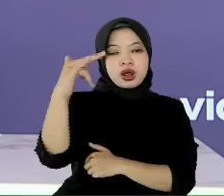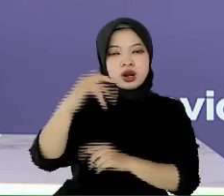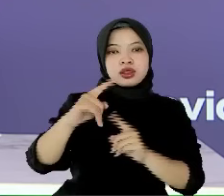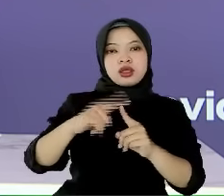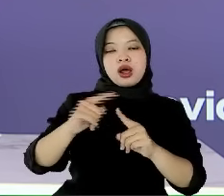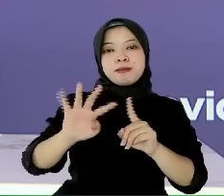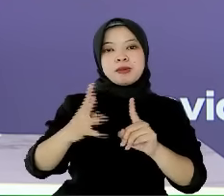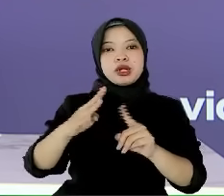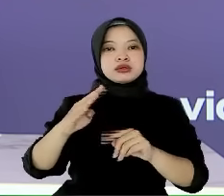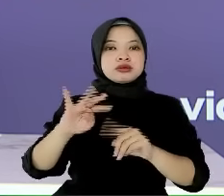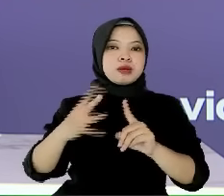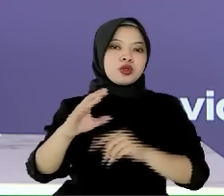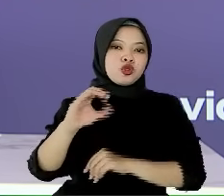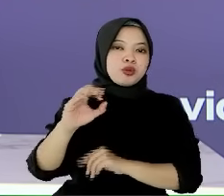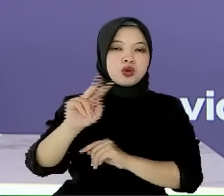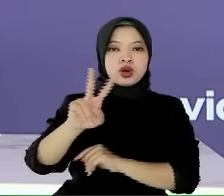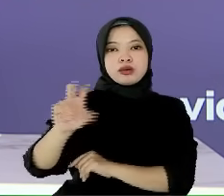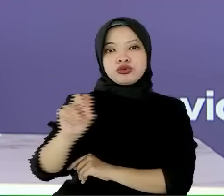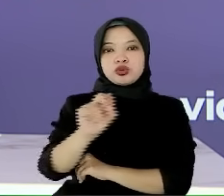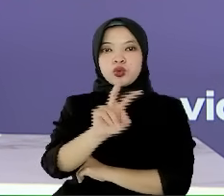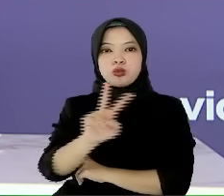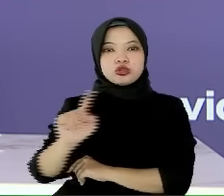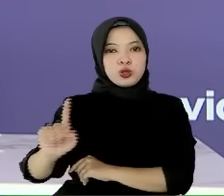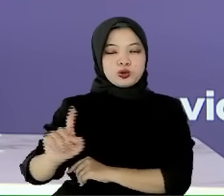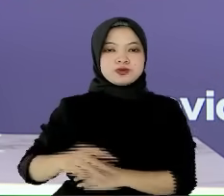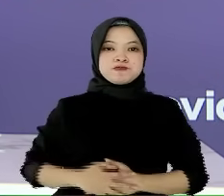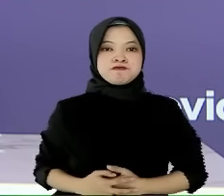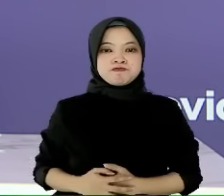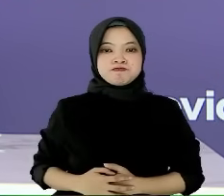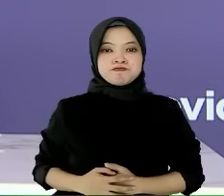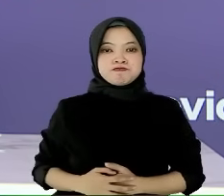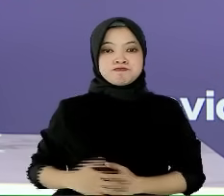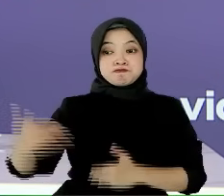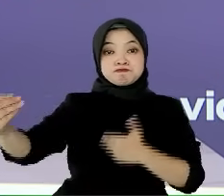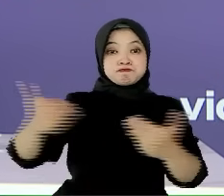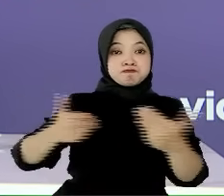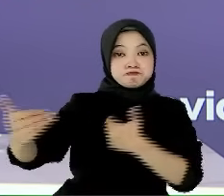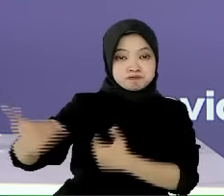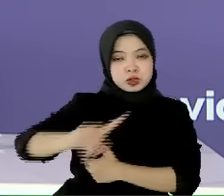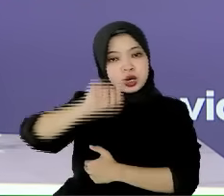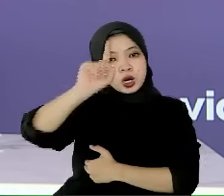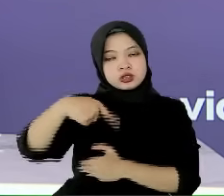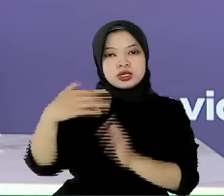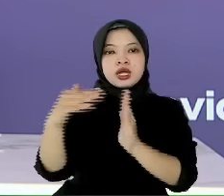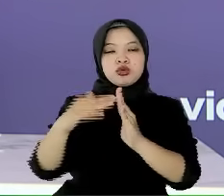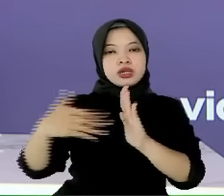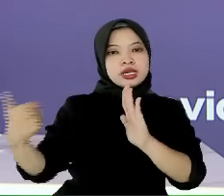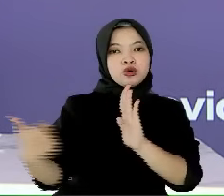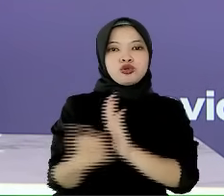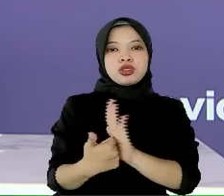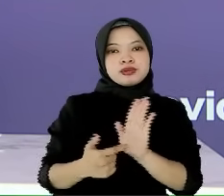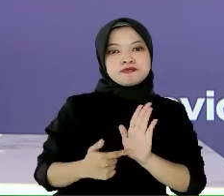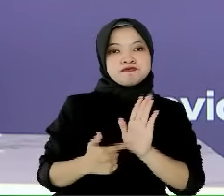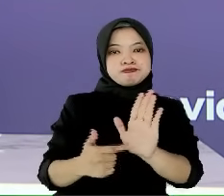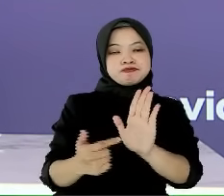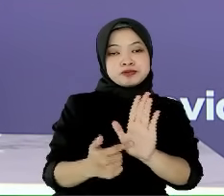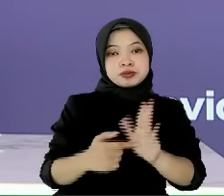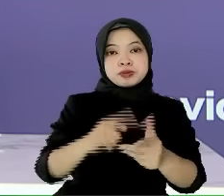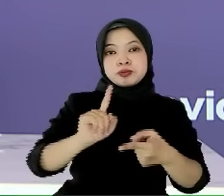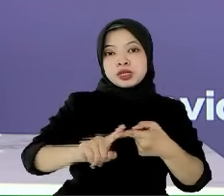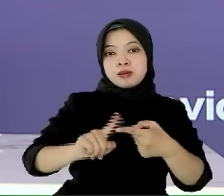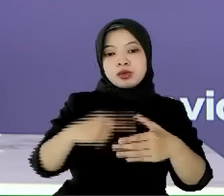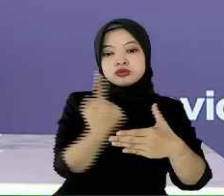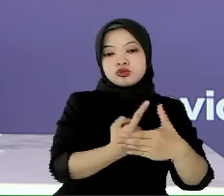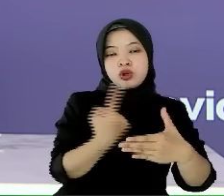Oktober 2021. Semua pendatang wajib memenuhi ketentuan dan persyaratan mengenai karantina